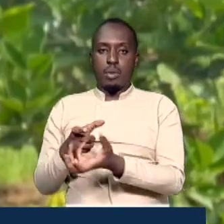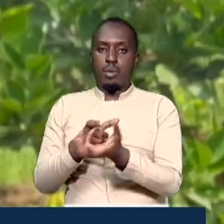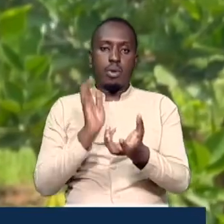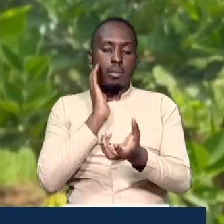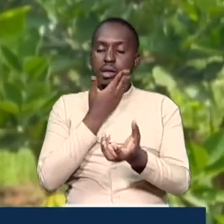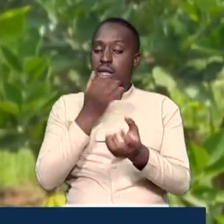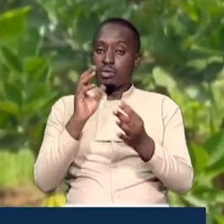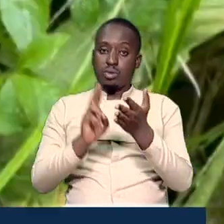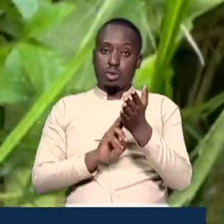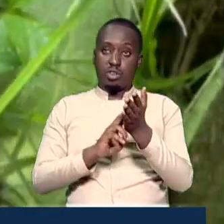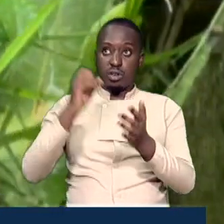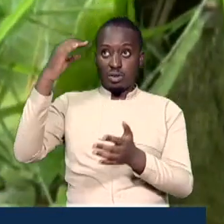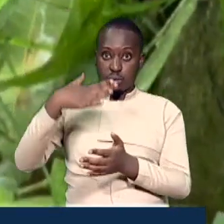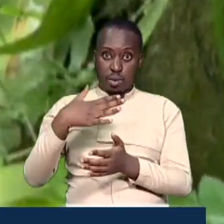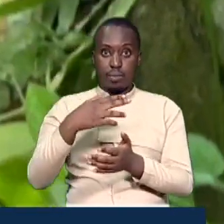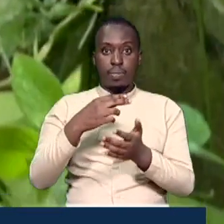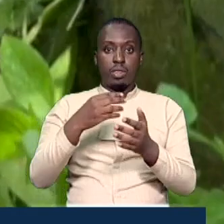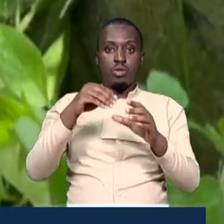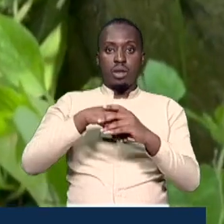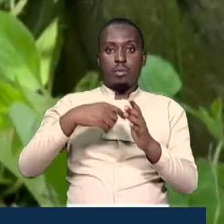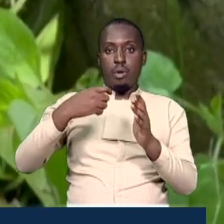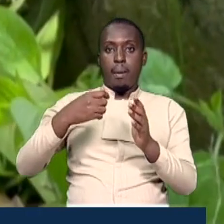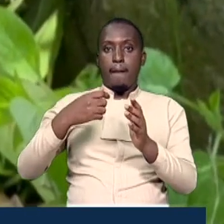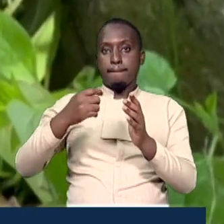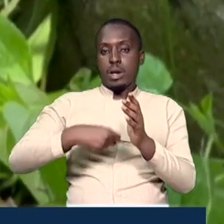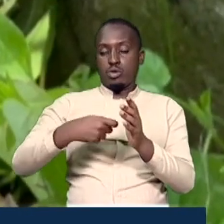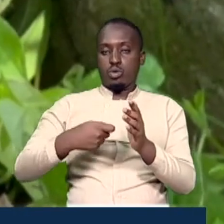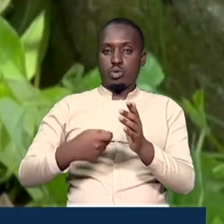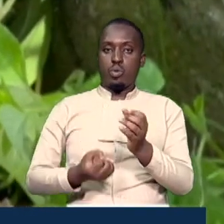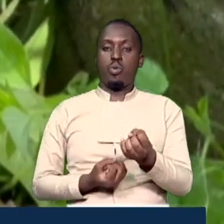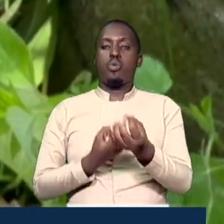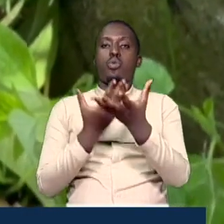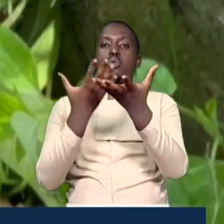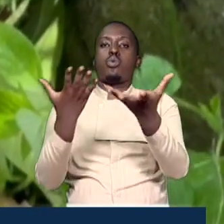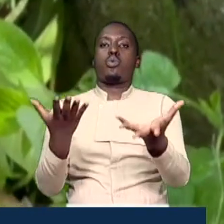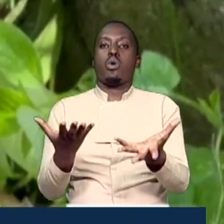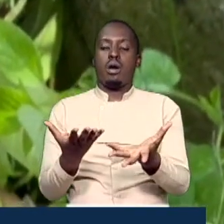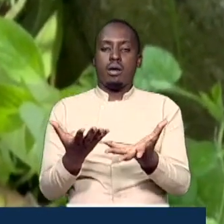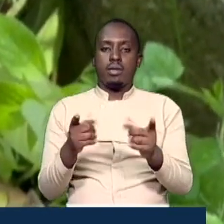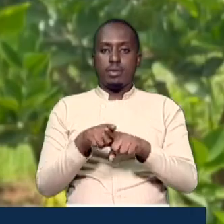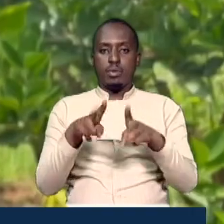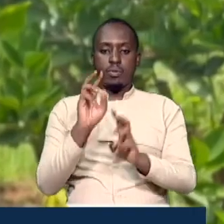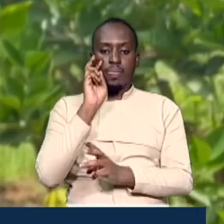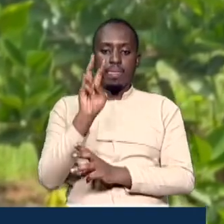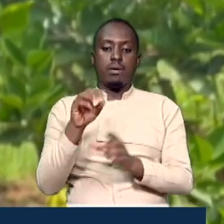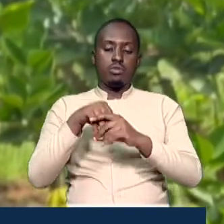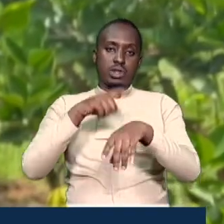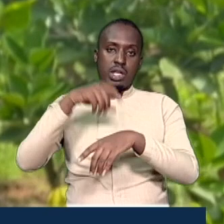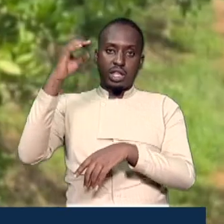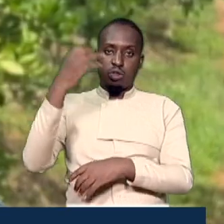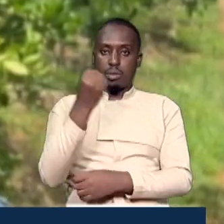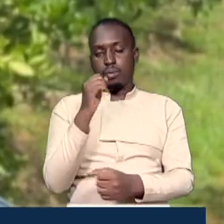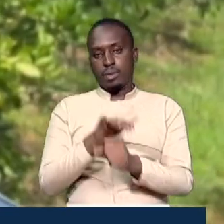imirasire dukoresha moteri tugashyiramo mazutu tukazamura amazi muri reservoir dufite amazi akagaruka mu bihingwa byacu nkuko wabibonye. Mu gihe cy'izuba rikabije